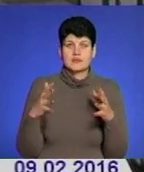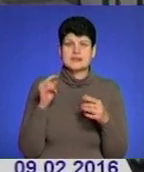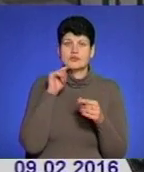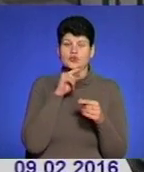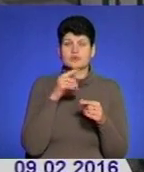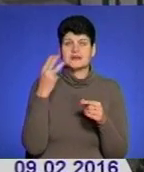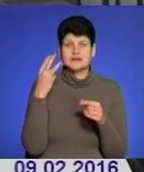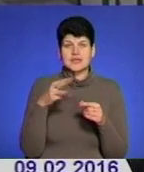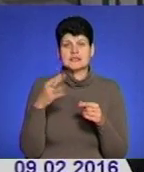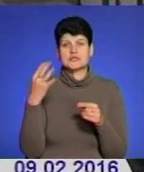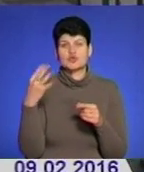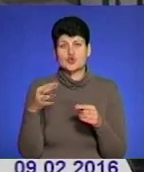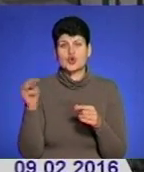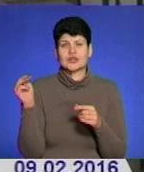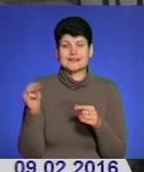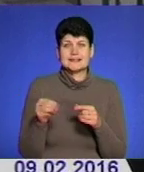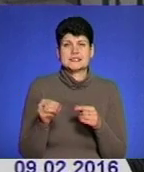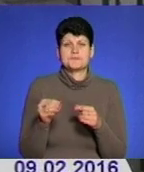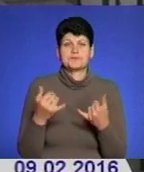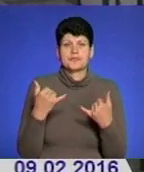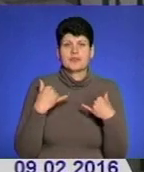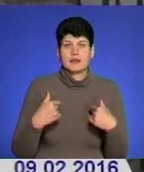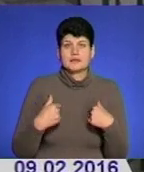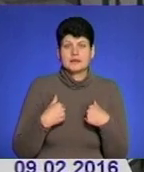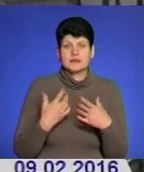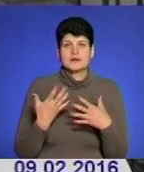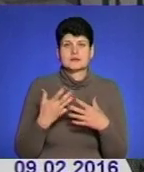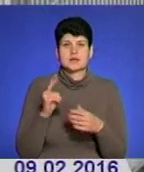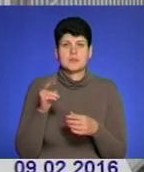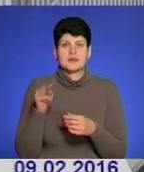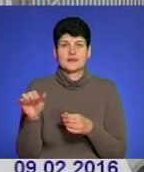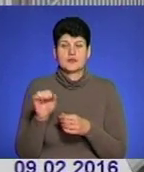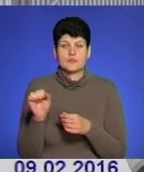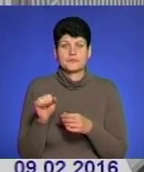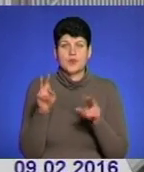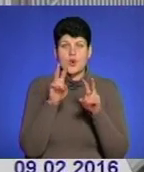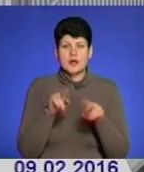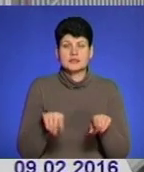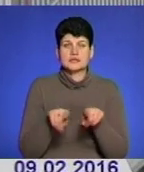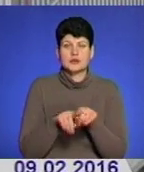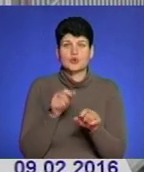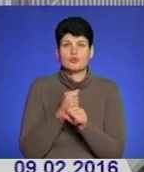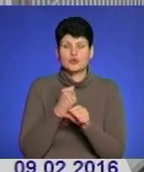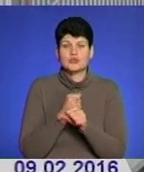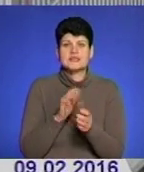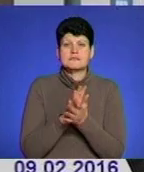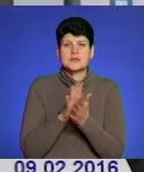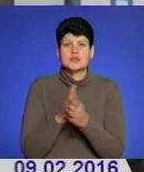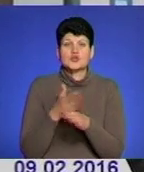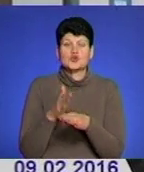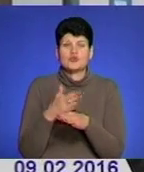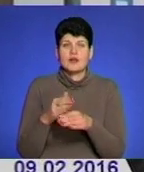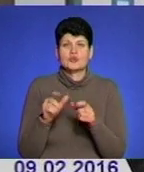30-40 тисяч для нас, для КП Теребовля. Оглянули також роботу сміттєсортувальної лінії у